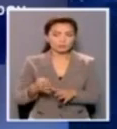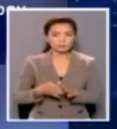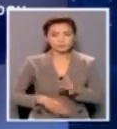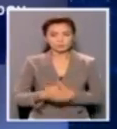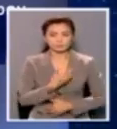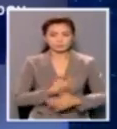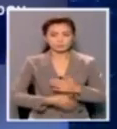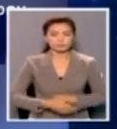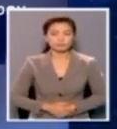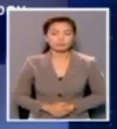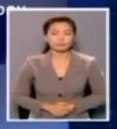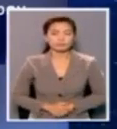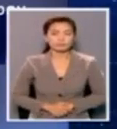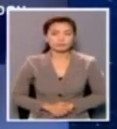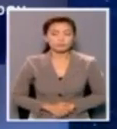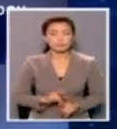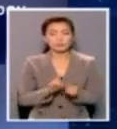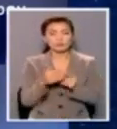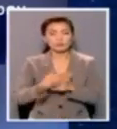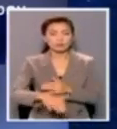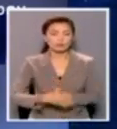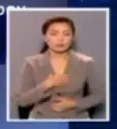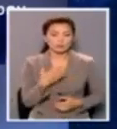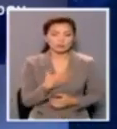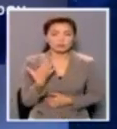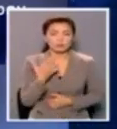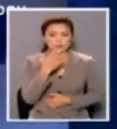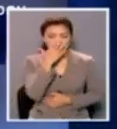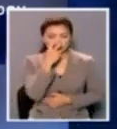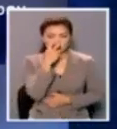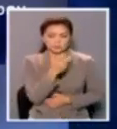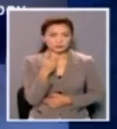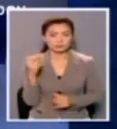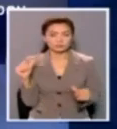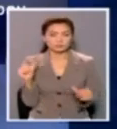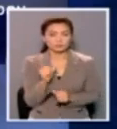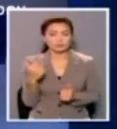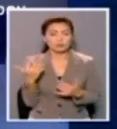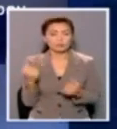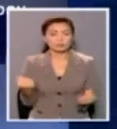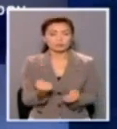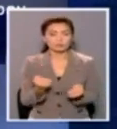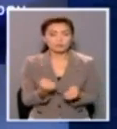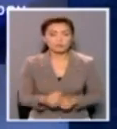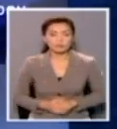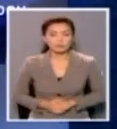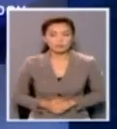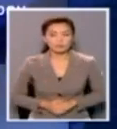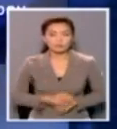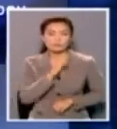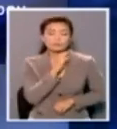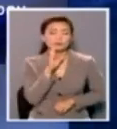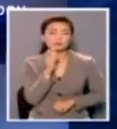мүгедек. Терезе ашудан қалдық қой, шіріген жұмыртқаның есі өткір. Кондерден қорқамыз.